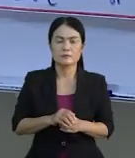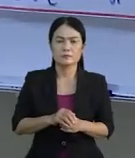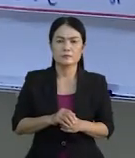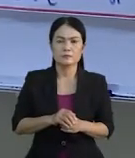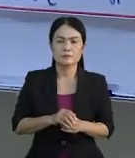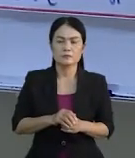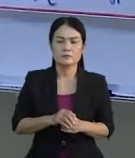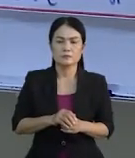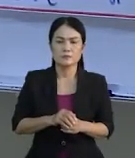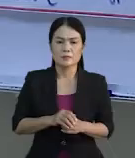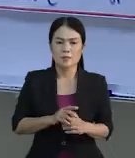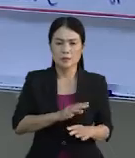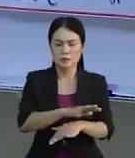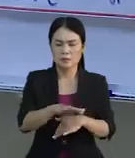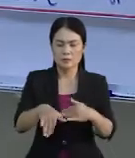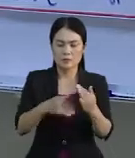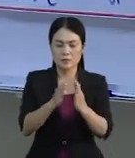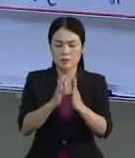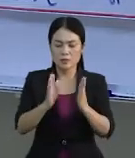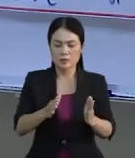បាទអ្នកភូមិអរគុណ